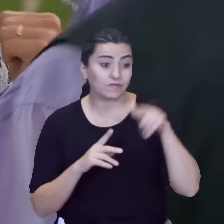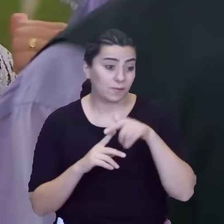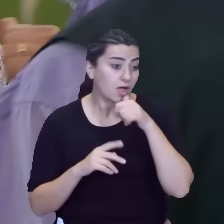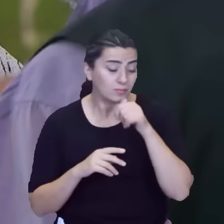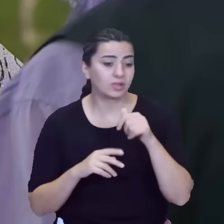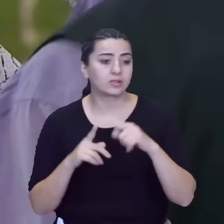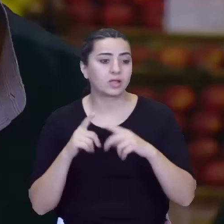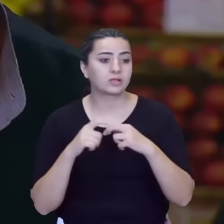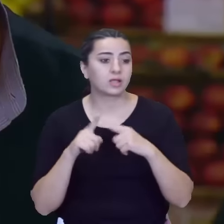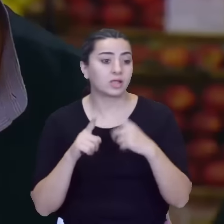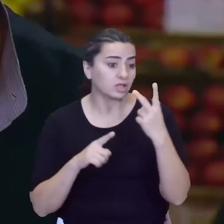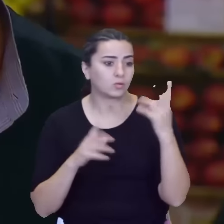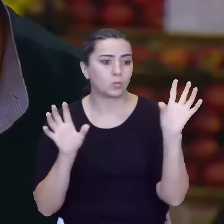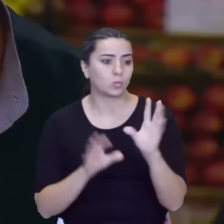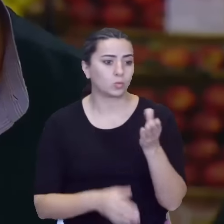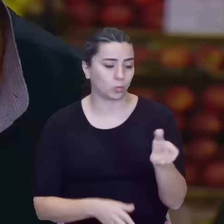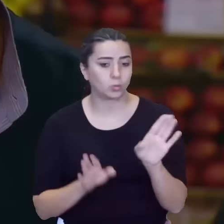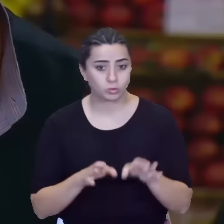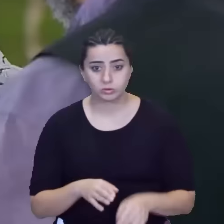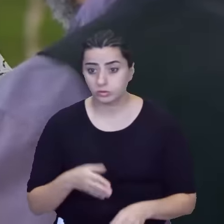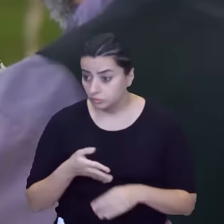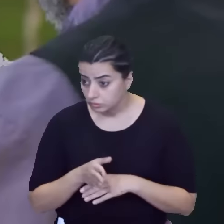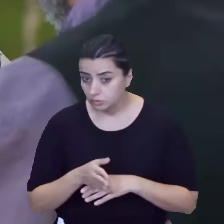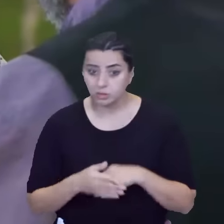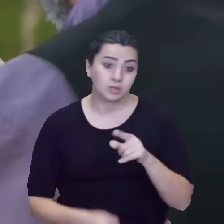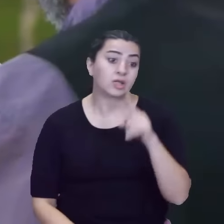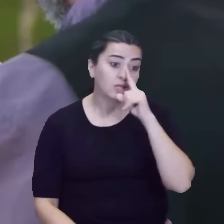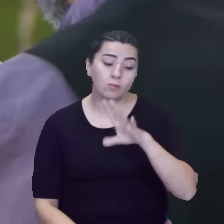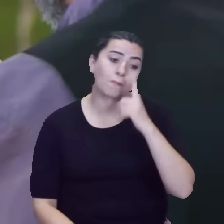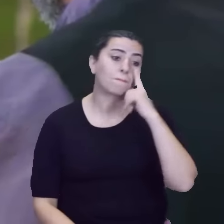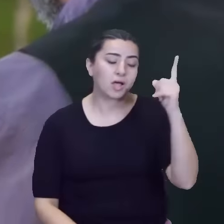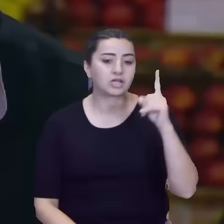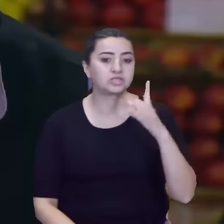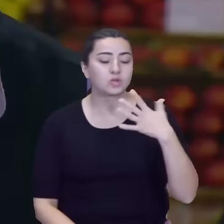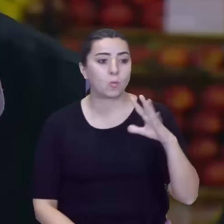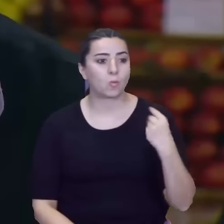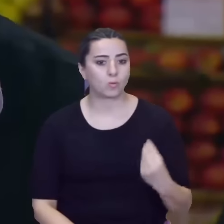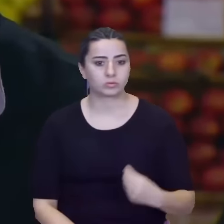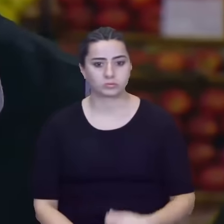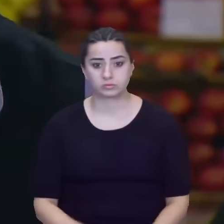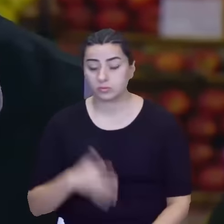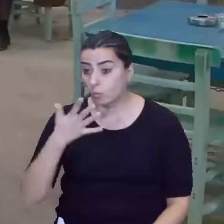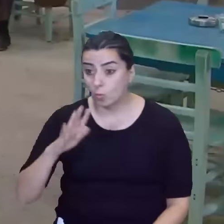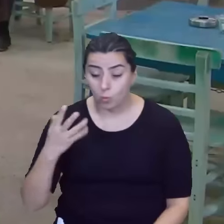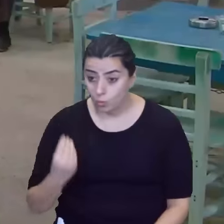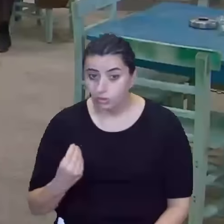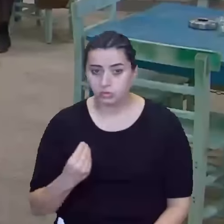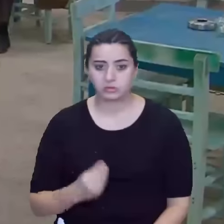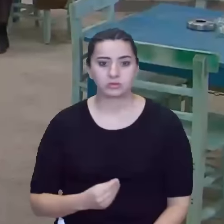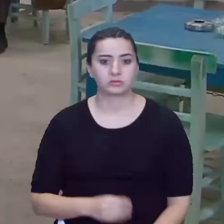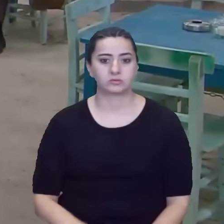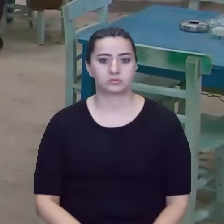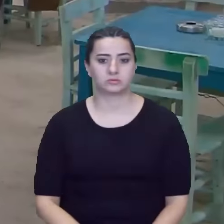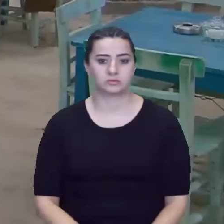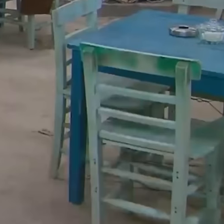abiler de TRT 2'yi çektiriyor ya. Nasıl ya? Git bak inanmıyorsan, hem de cam gibi. Cam gibi mi? Evet. Hışımla